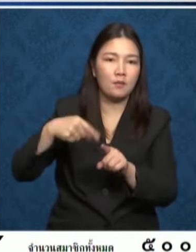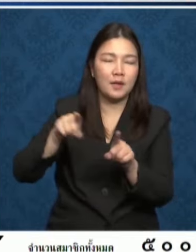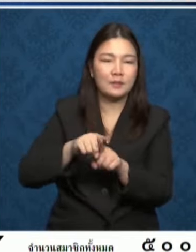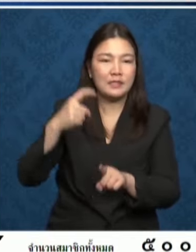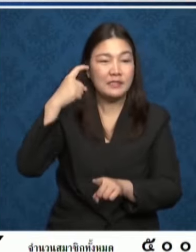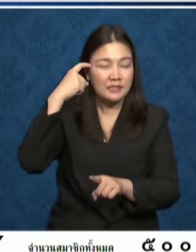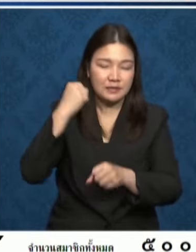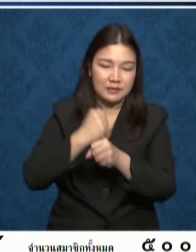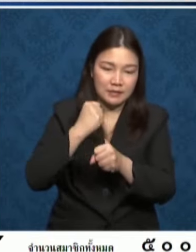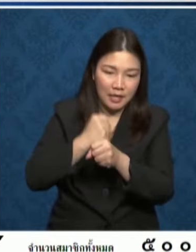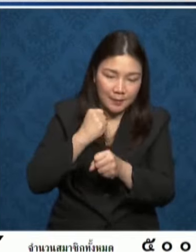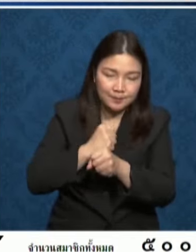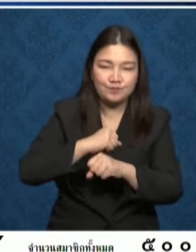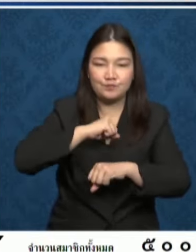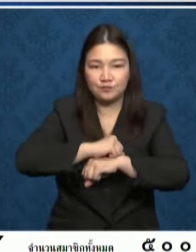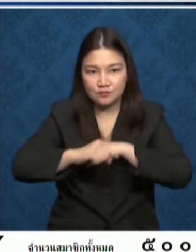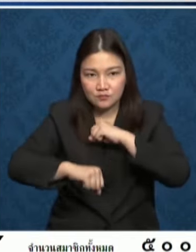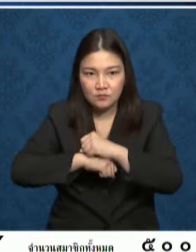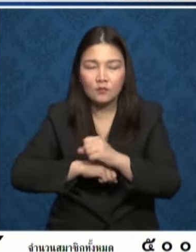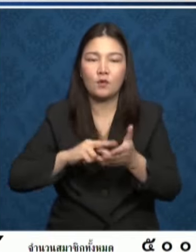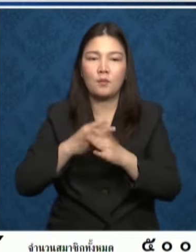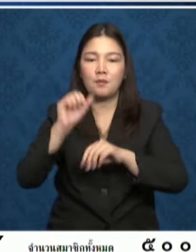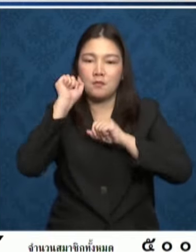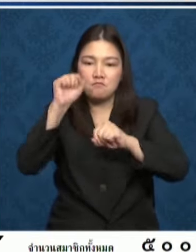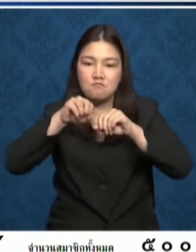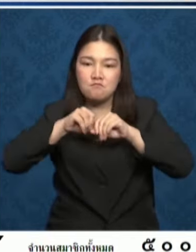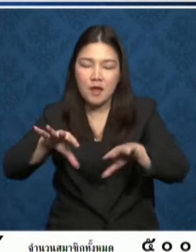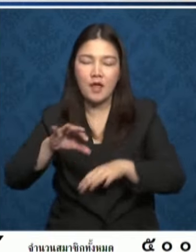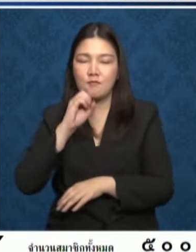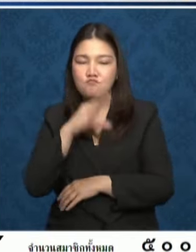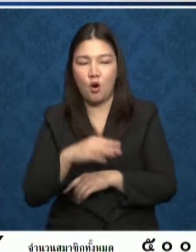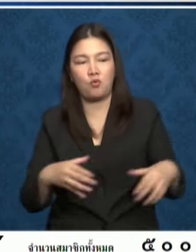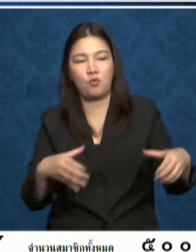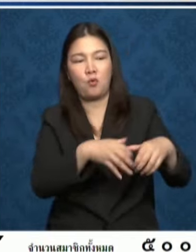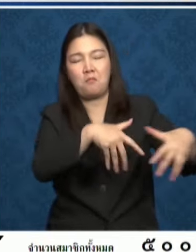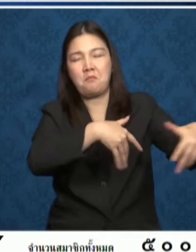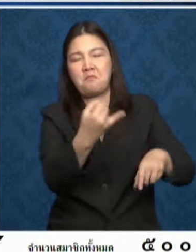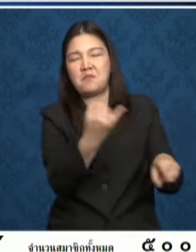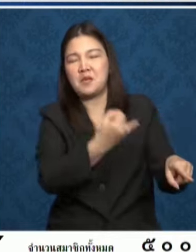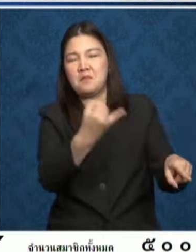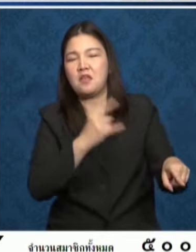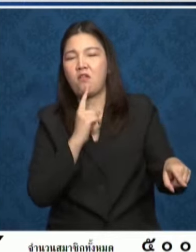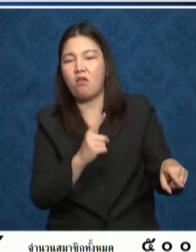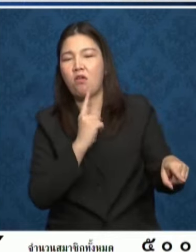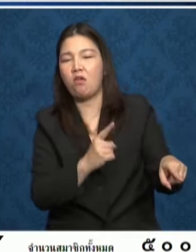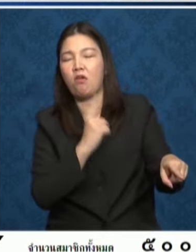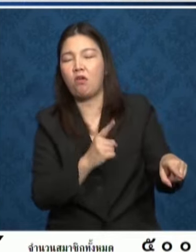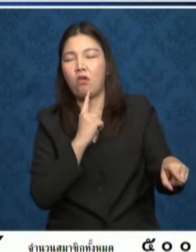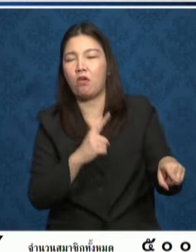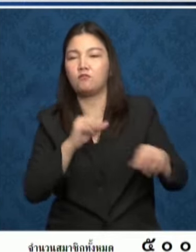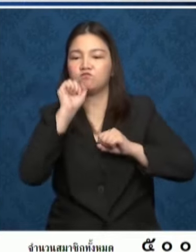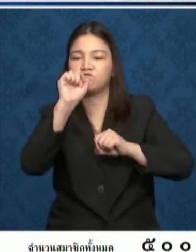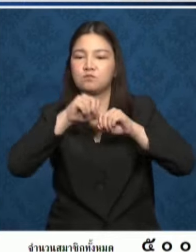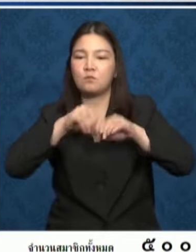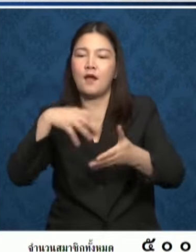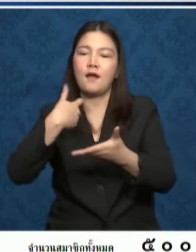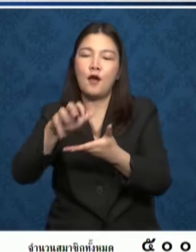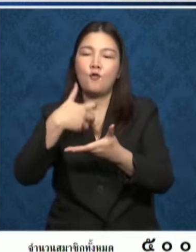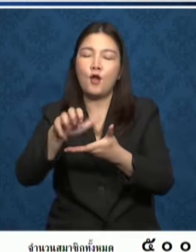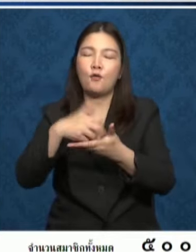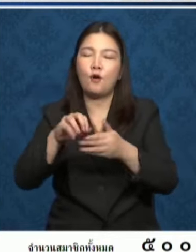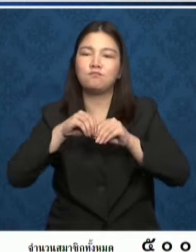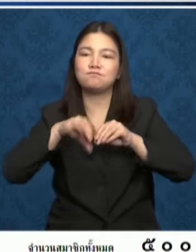สร้างผลิตซ้ำและตอกย้ำอัตลักษณ์ที่เป็นลบของกลุ่มชาติพันธ์มาอย่างต่อเนื่องยาวนานอย่างน้อย